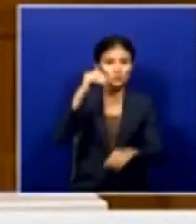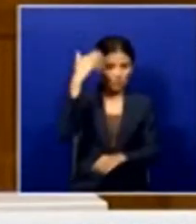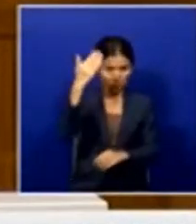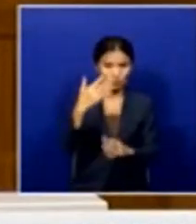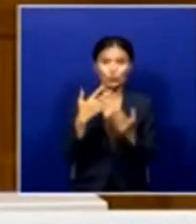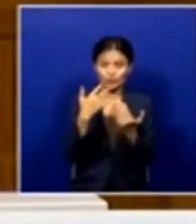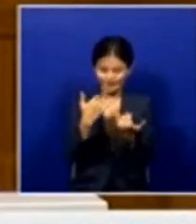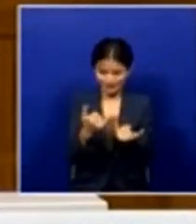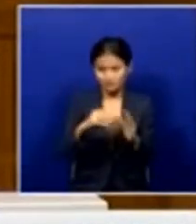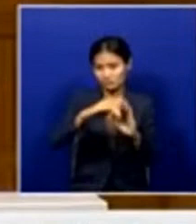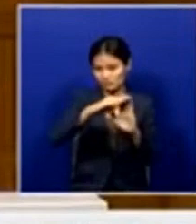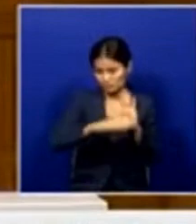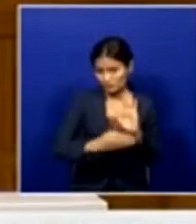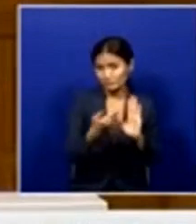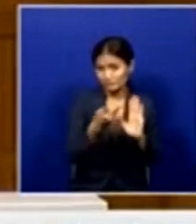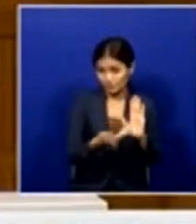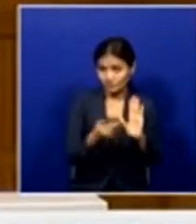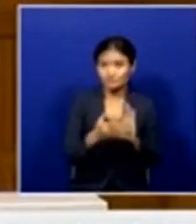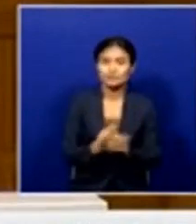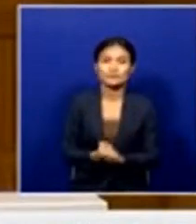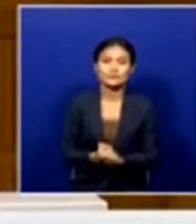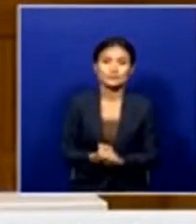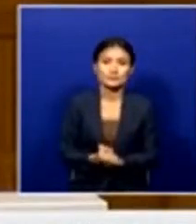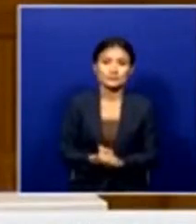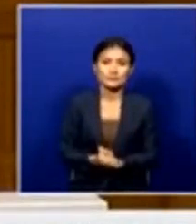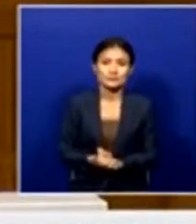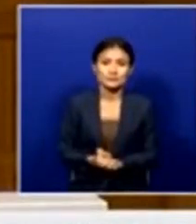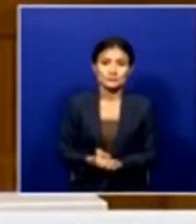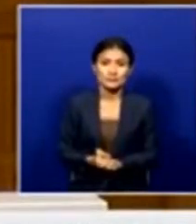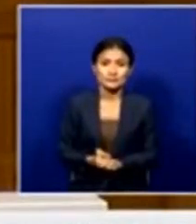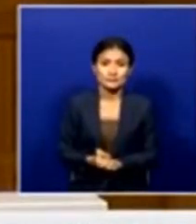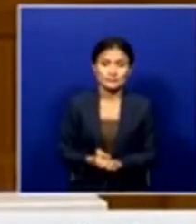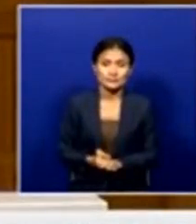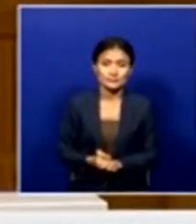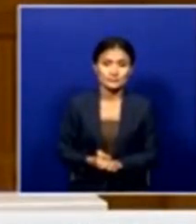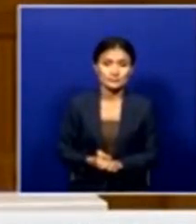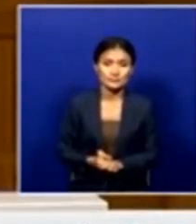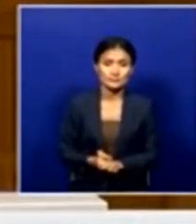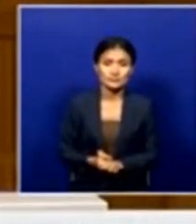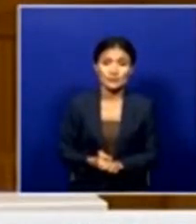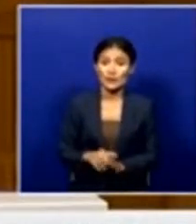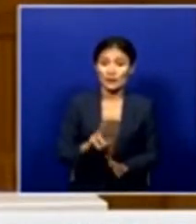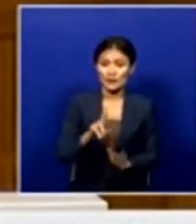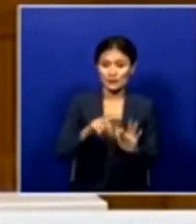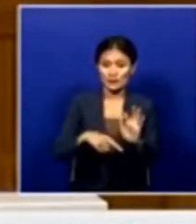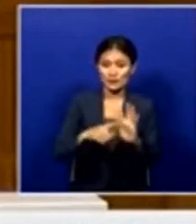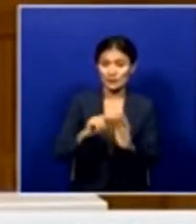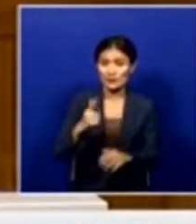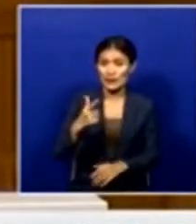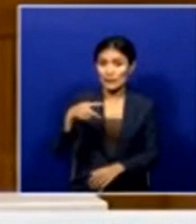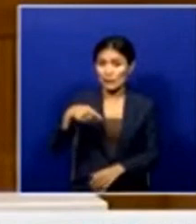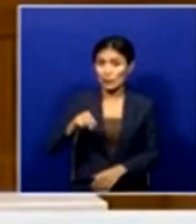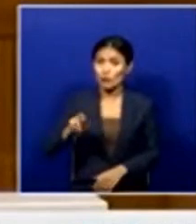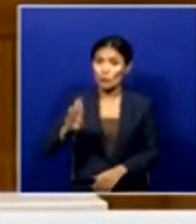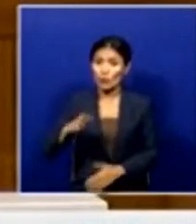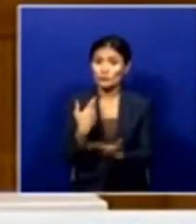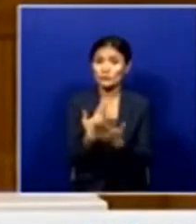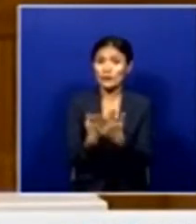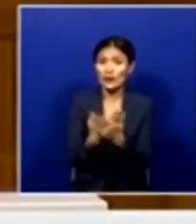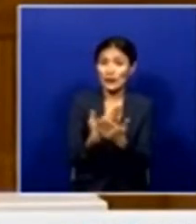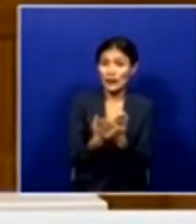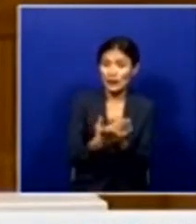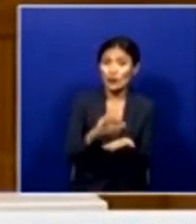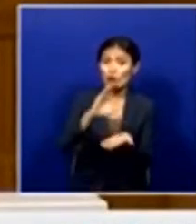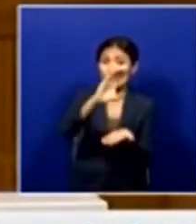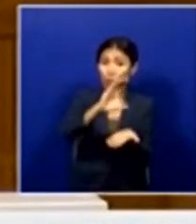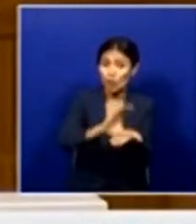ครับกราบเรียนท่านประธานสภาที่เคารพท่านสมาชิกผู้ทรงเกียรติร่างพระราชบัญญัติโอนงบประมาณรายจ่ายพ.ศ.ที่รัฐบ